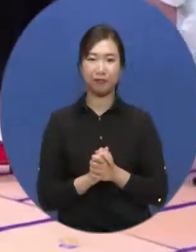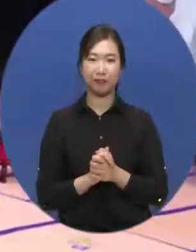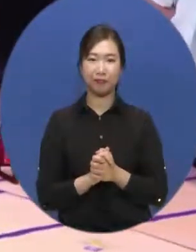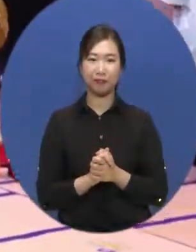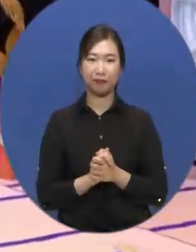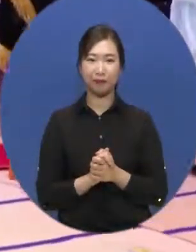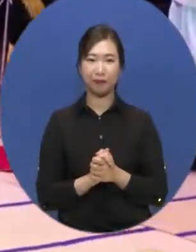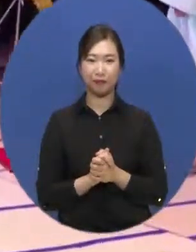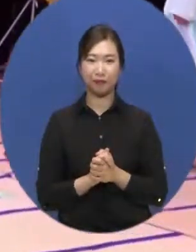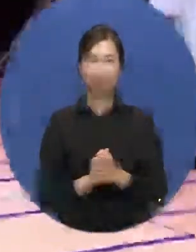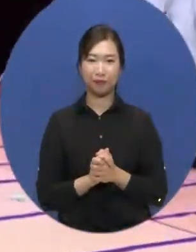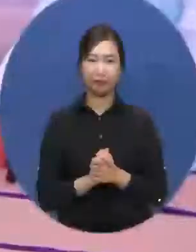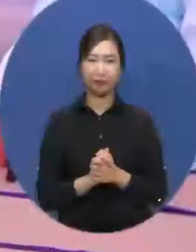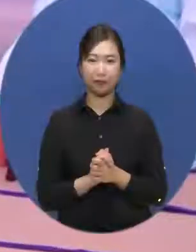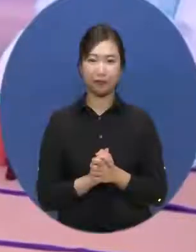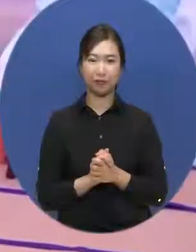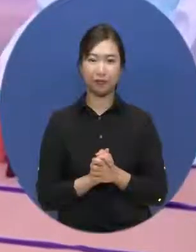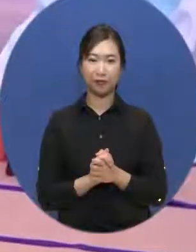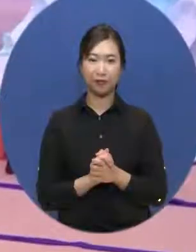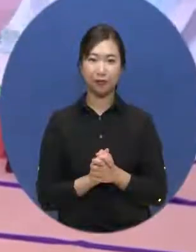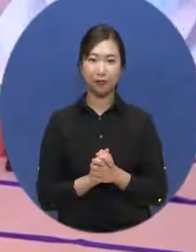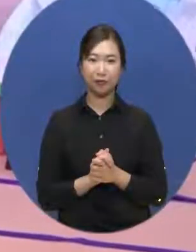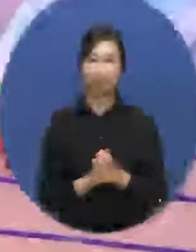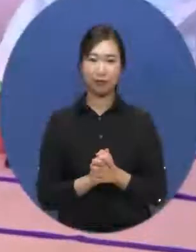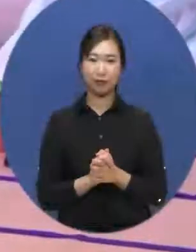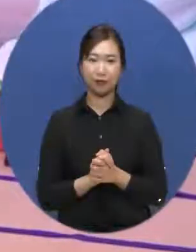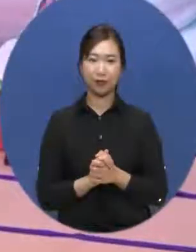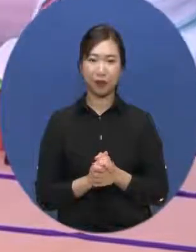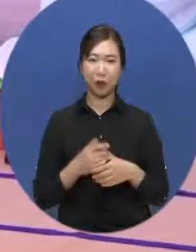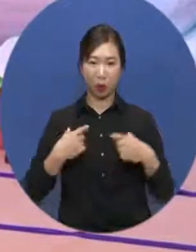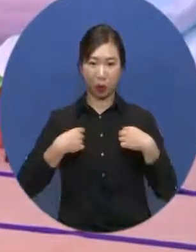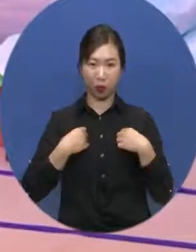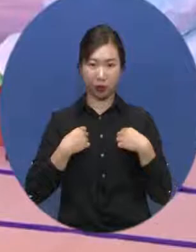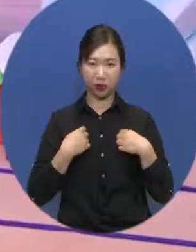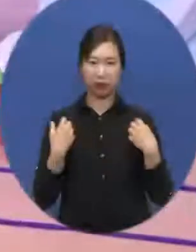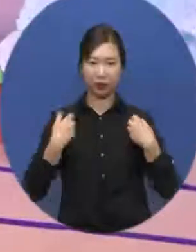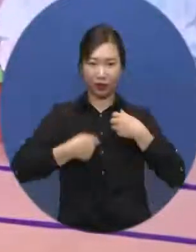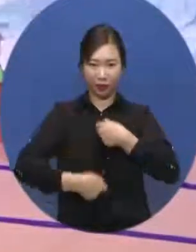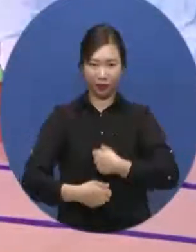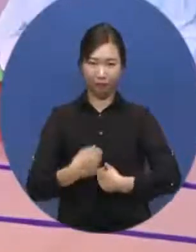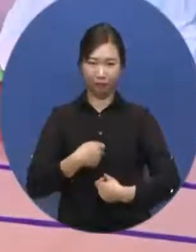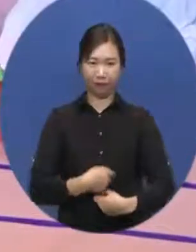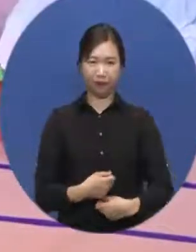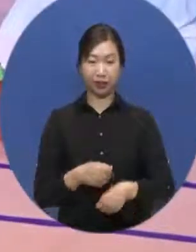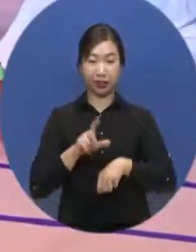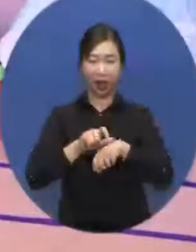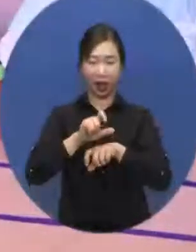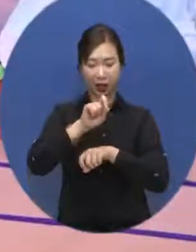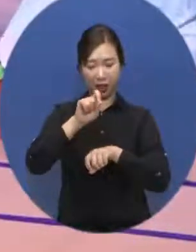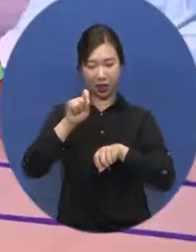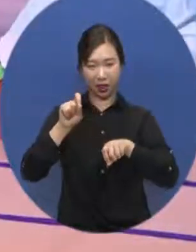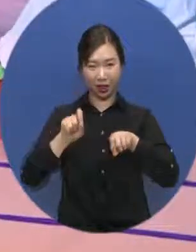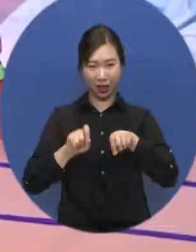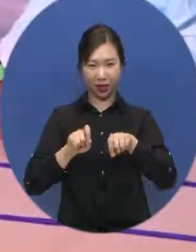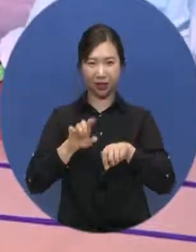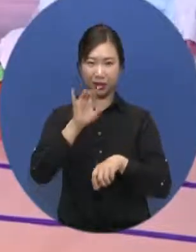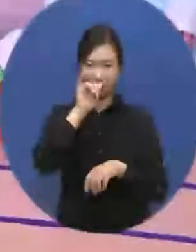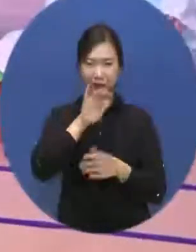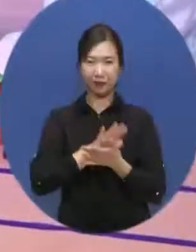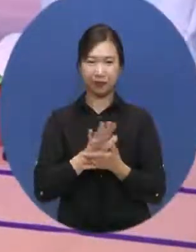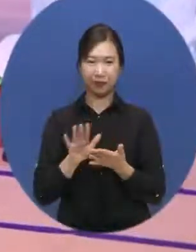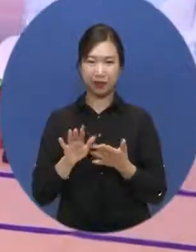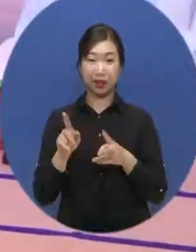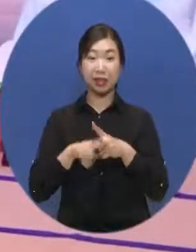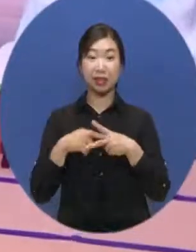지금 무대 위에 우리 의복을 조금 갖춰 입고 올라가시게 하려고 조금 시간이 지체되고 있습니다. 여러분